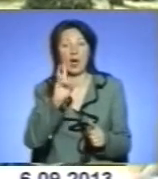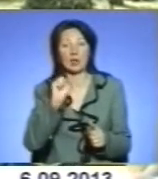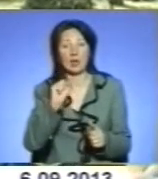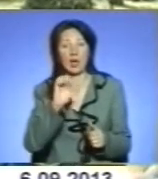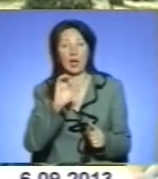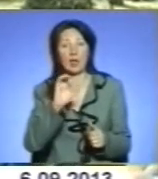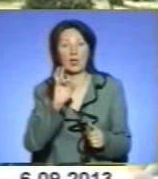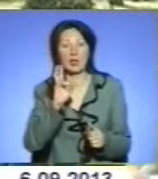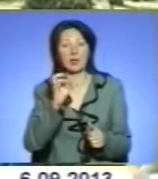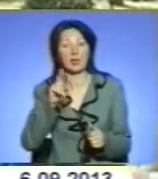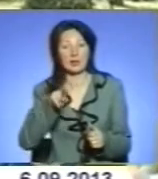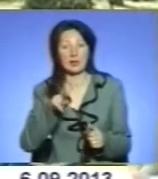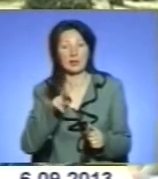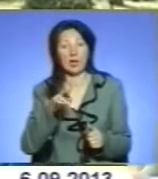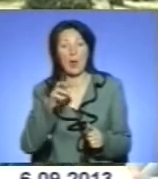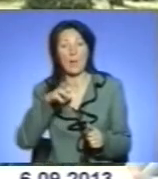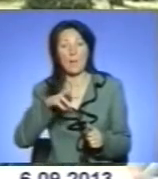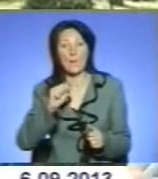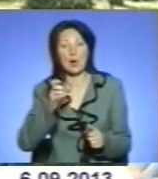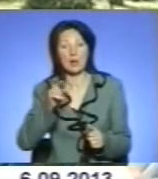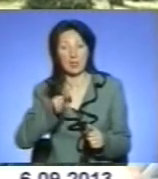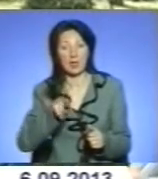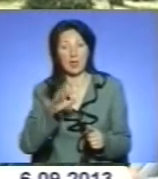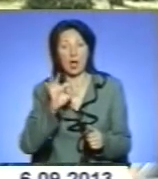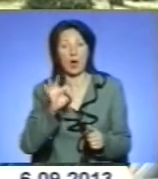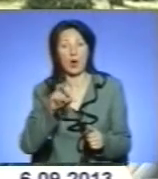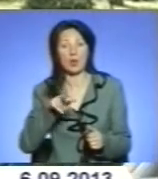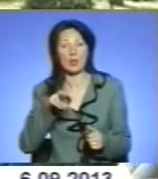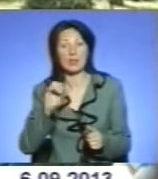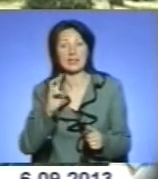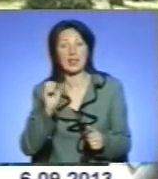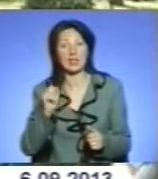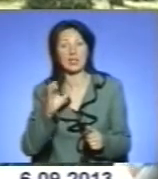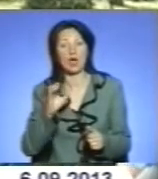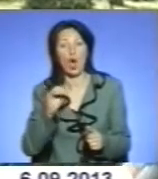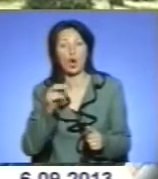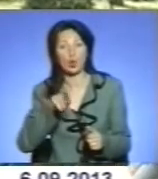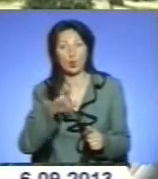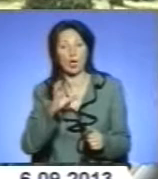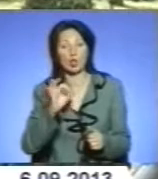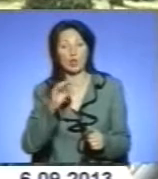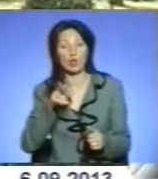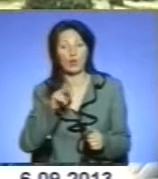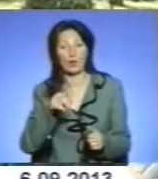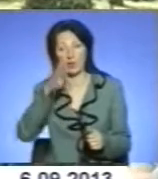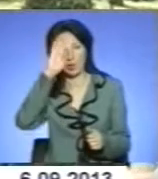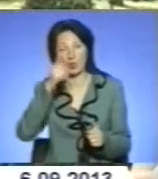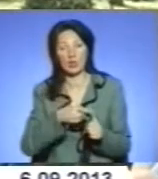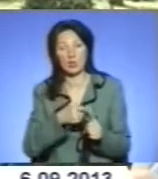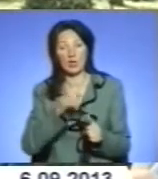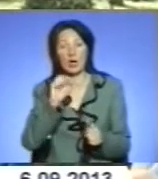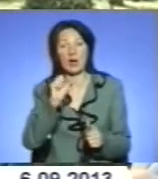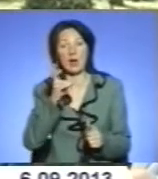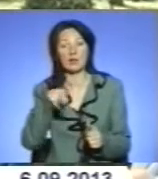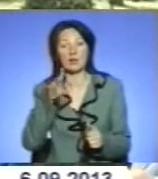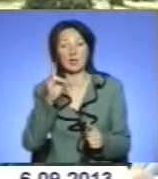Вікторія, Ірина, Марія, Олександра, Юлія, Софія. А хлопчиків називають Андрій,